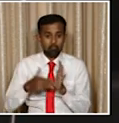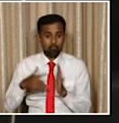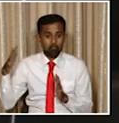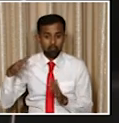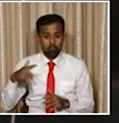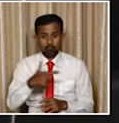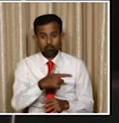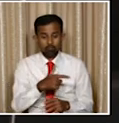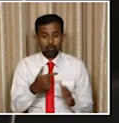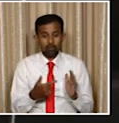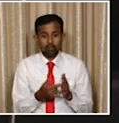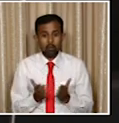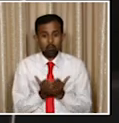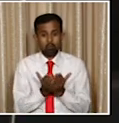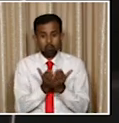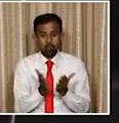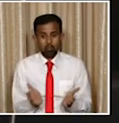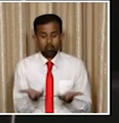அதாவது டெர்மினல்